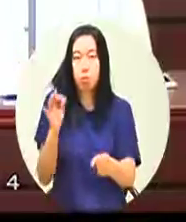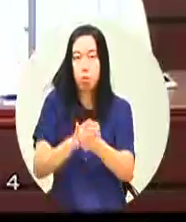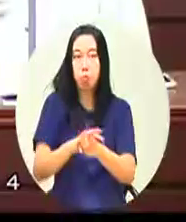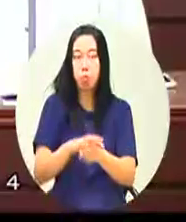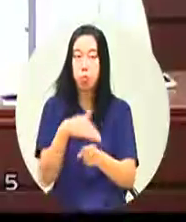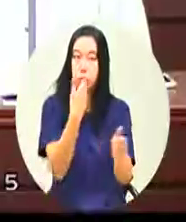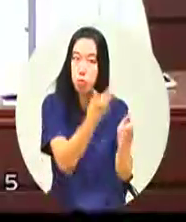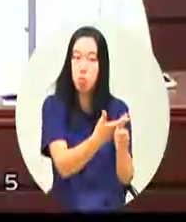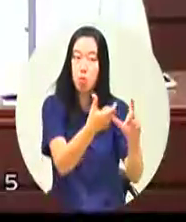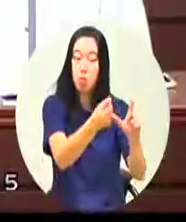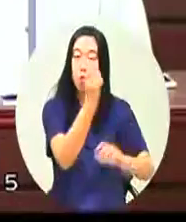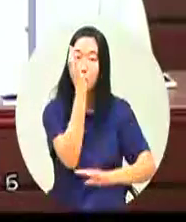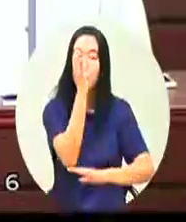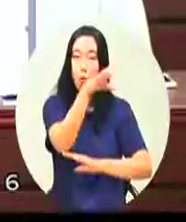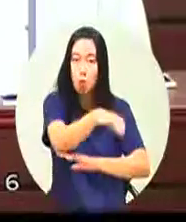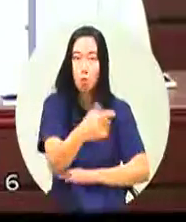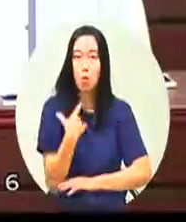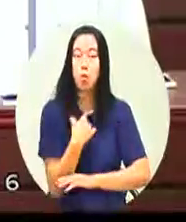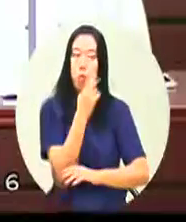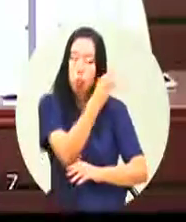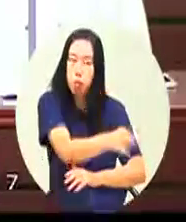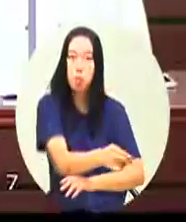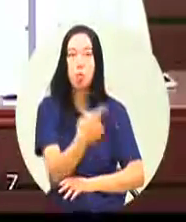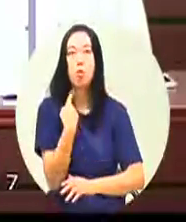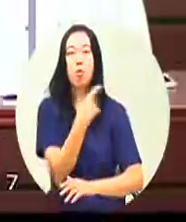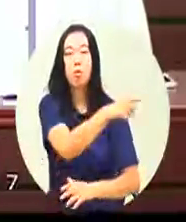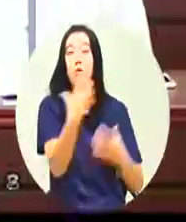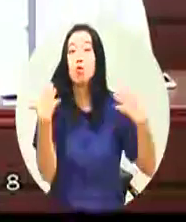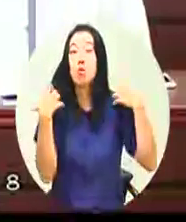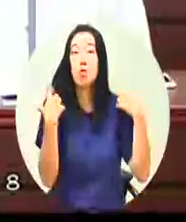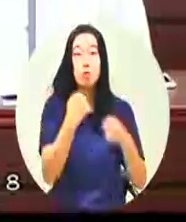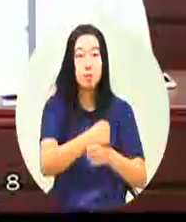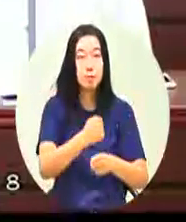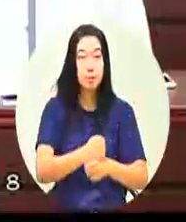所，我们有要求区公所来执行，这个我们会。